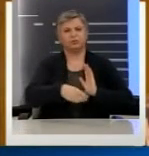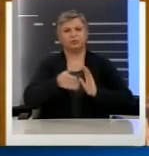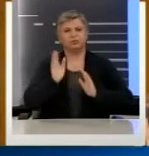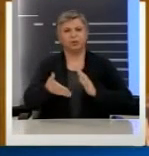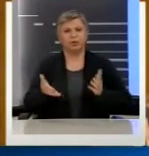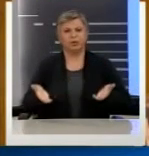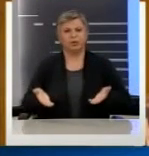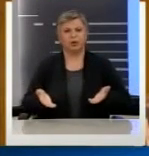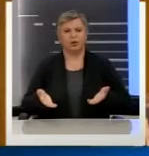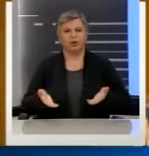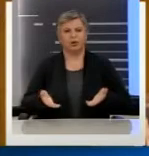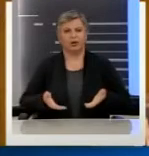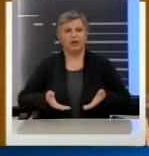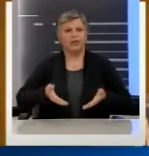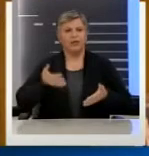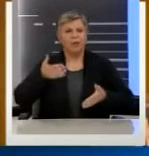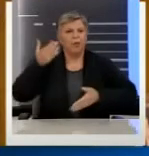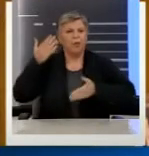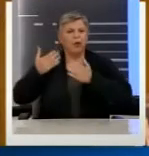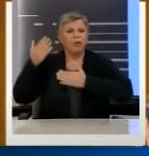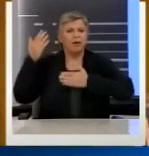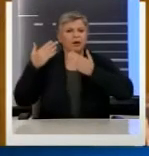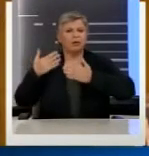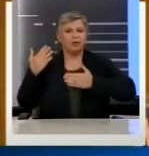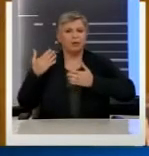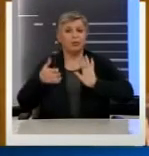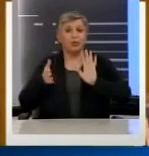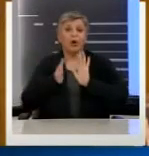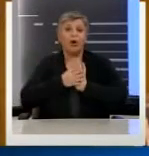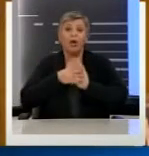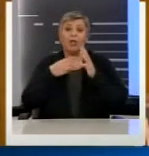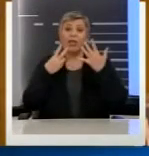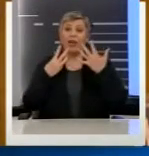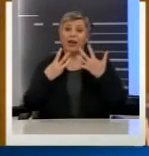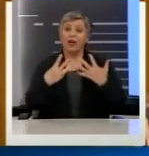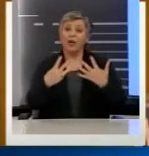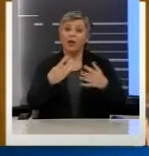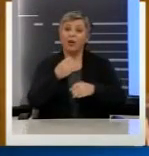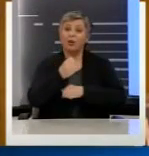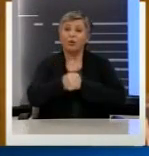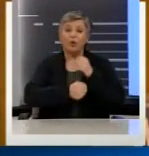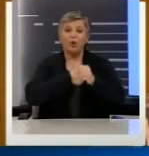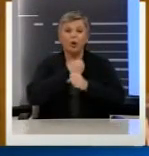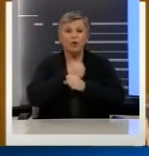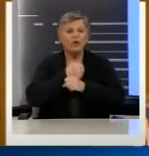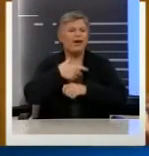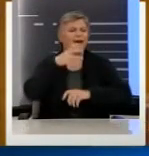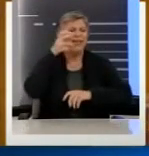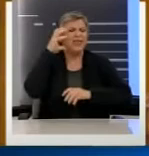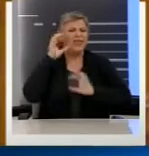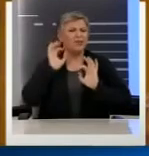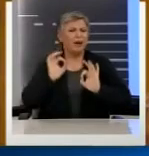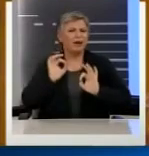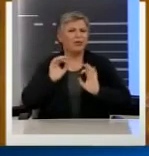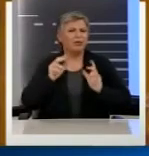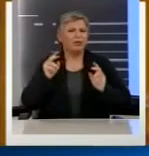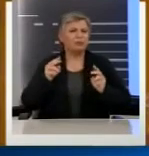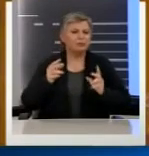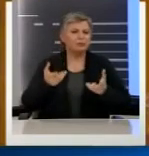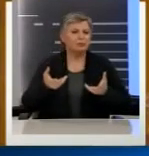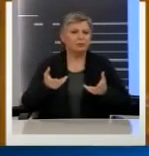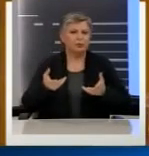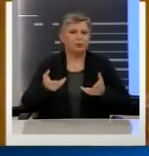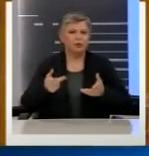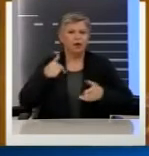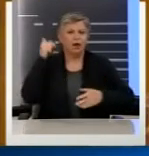τότε? Πόσα χρόνια περάσανε, 18, αν δεν κάνω λάθος, ή λιγότερο, δεν θυμάμαι. Τι έμεινε από